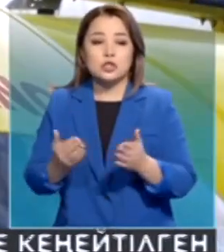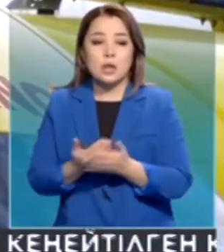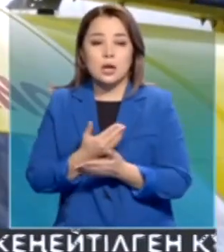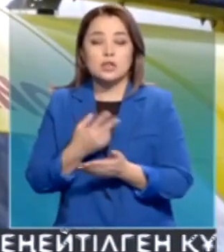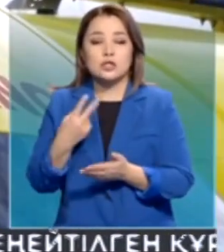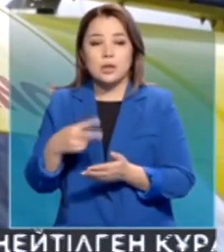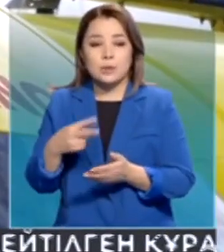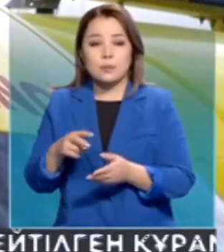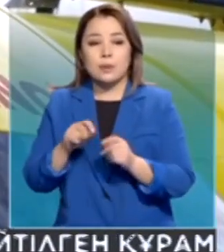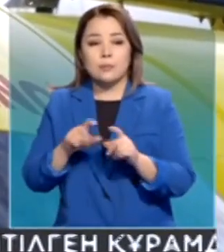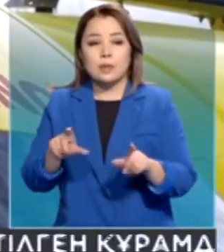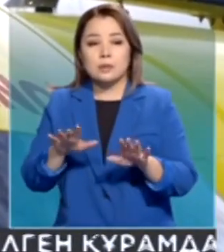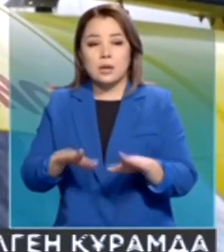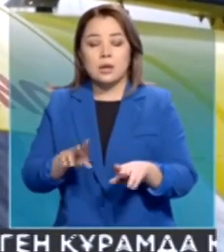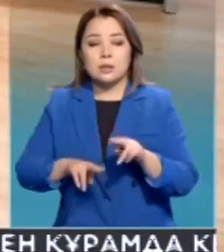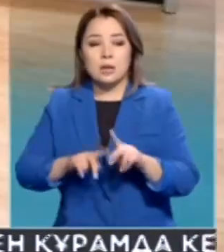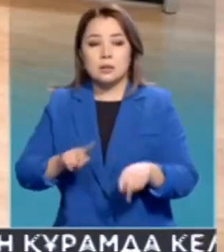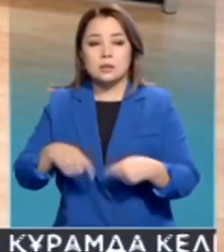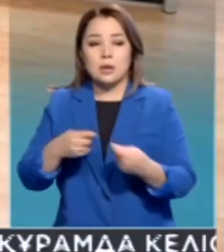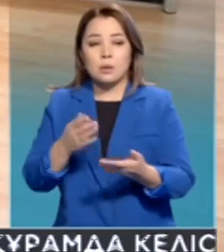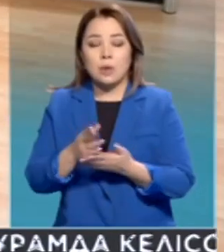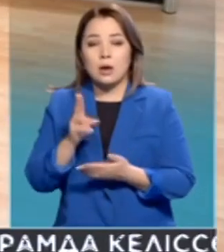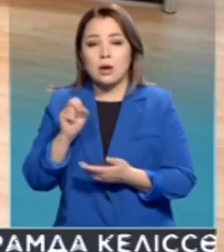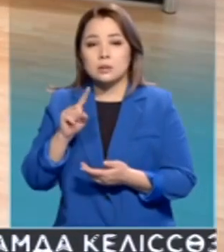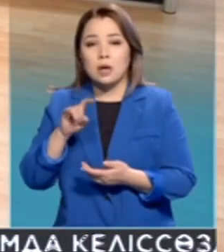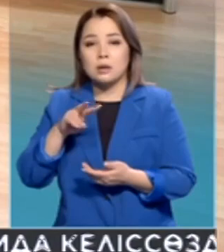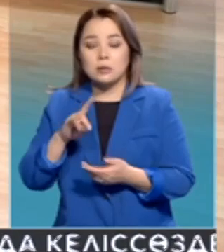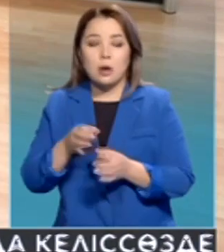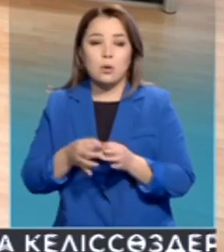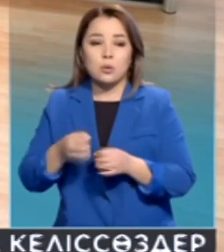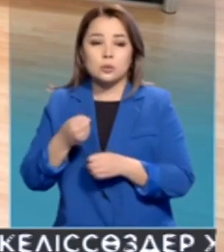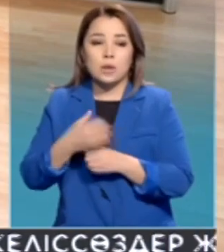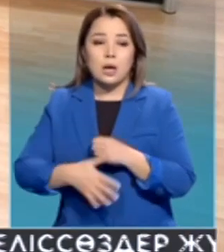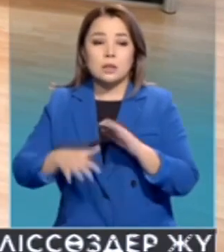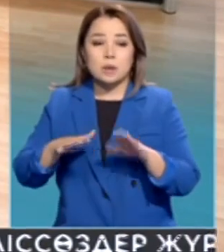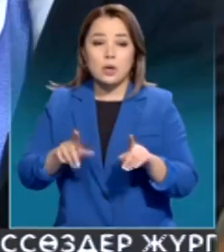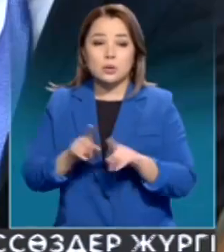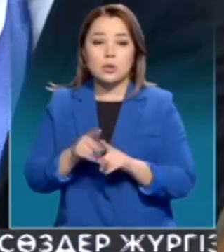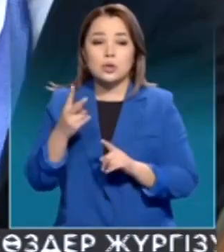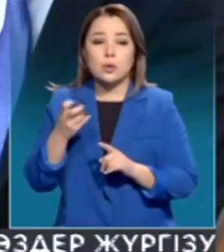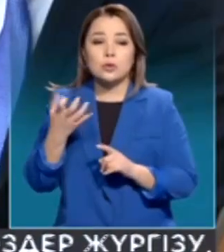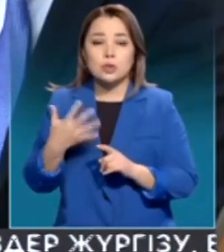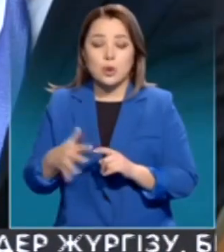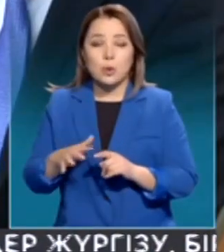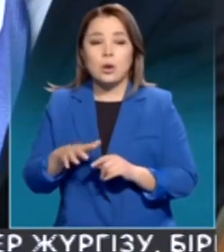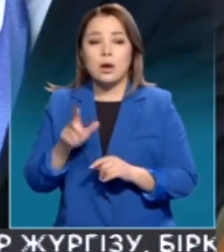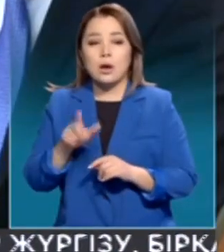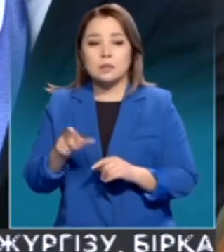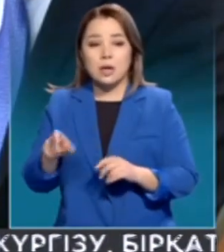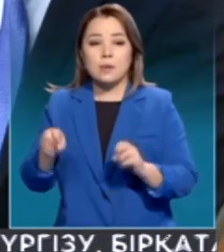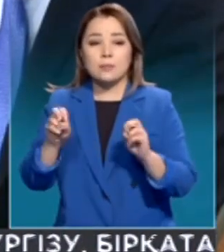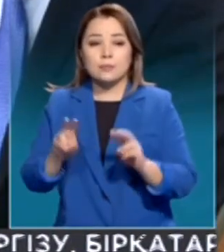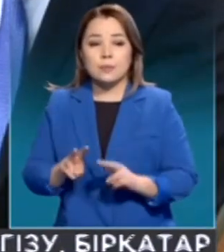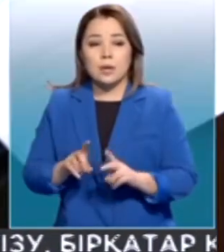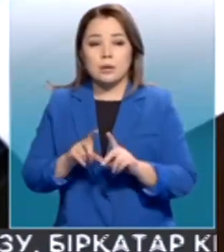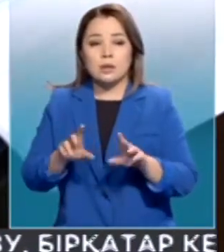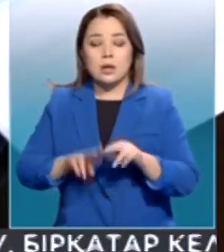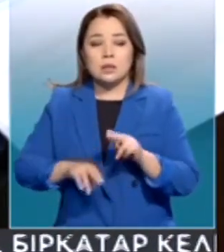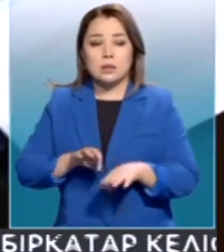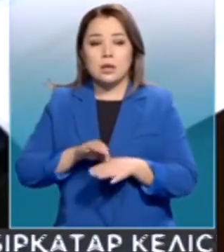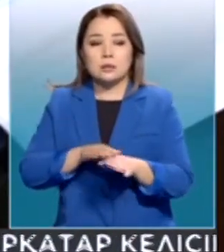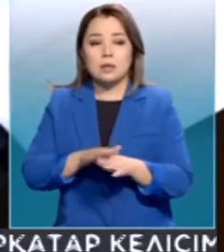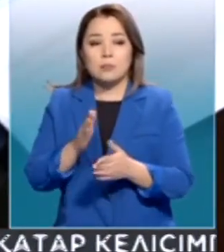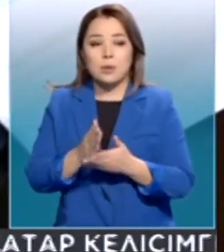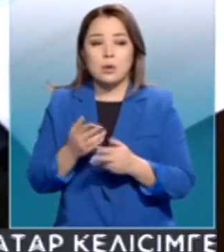20 жедел жәрдем көлігі берілді. Ал Қазалы ауданының орталығында бір мезетте 250 адамға арналған көпсалалы емхана ашылды.